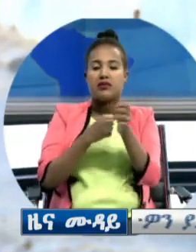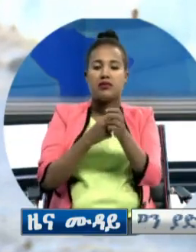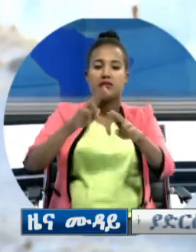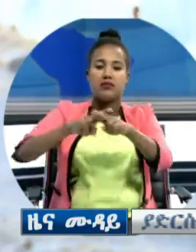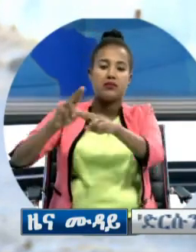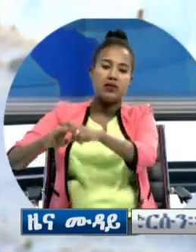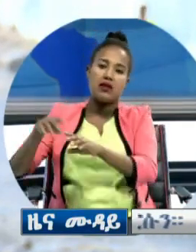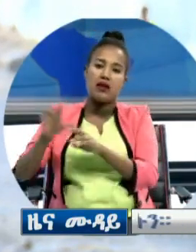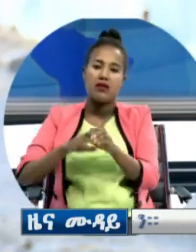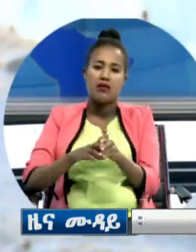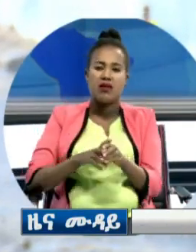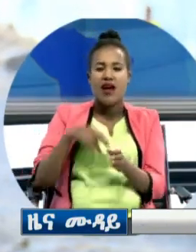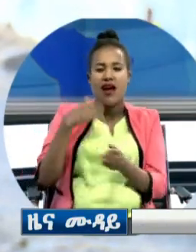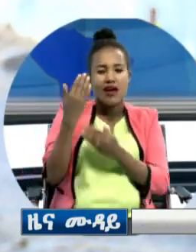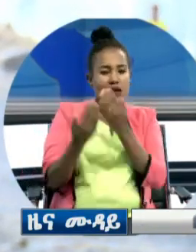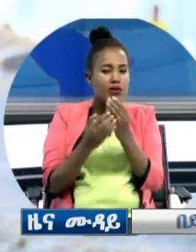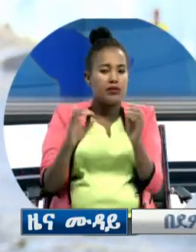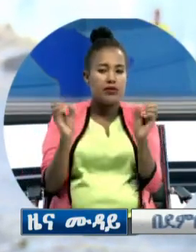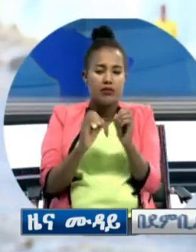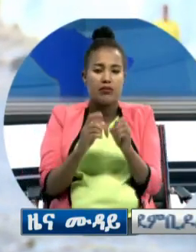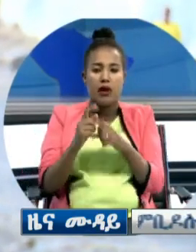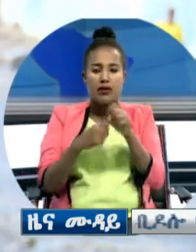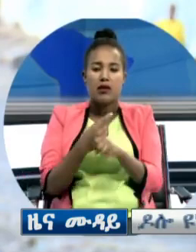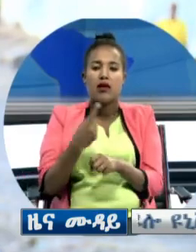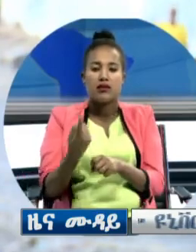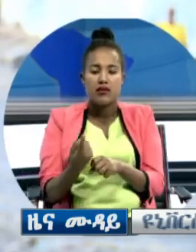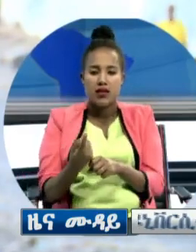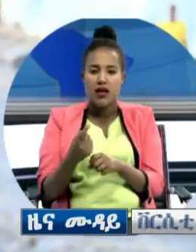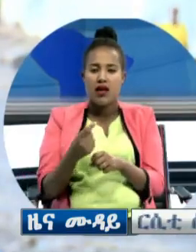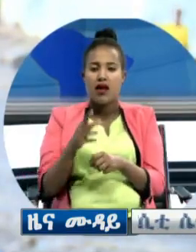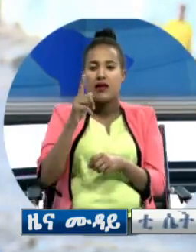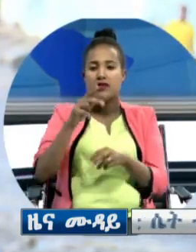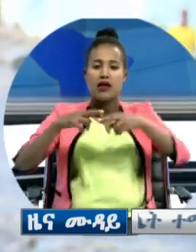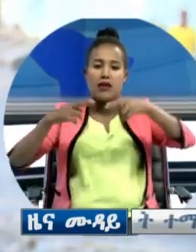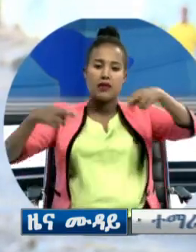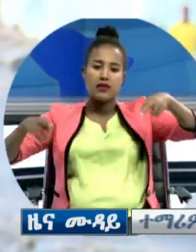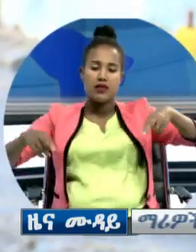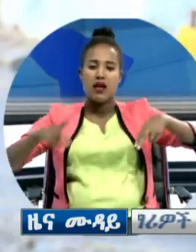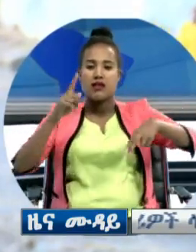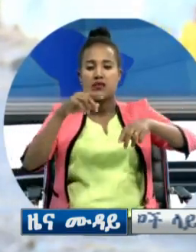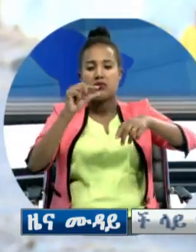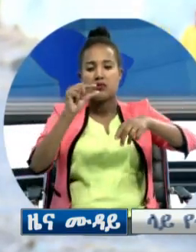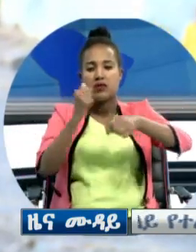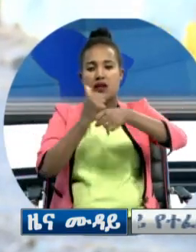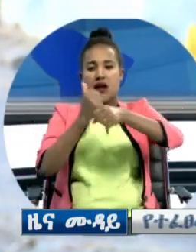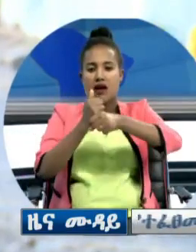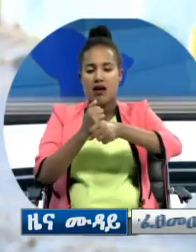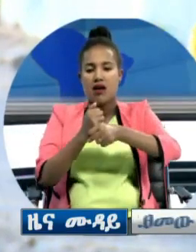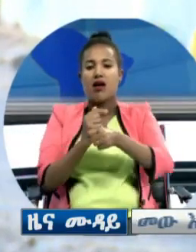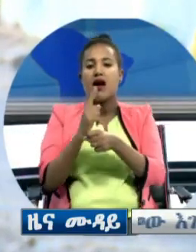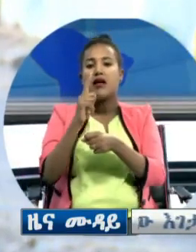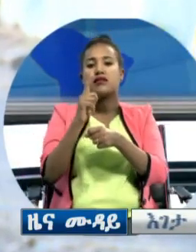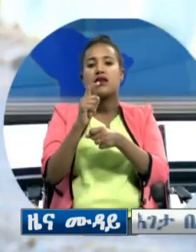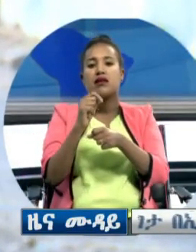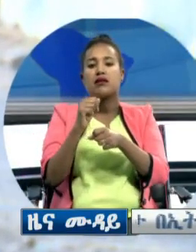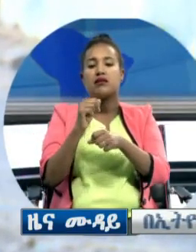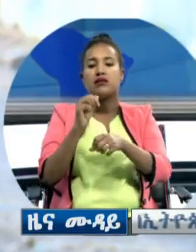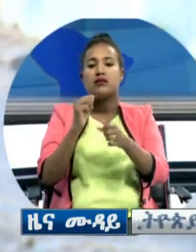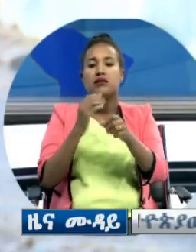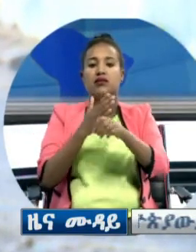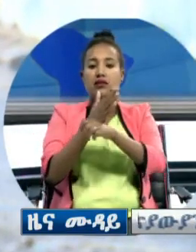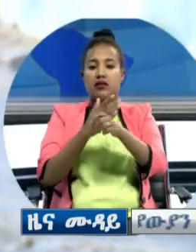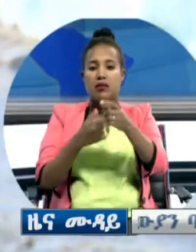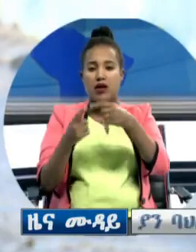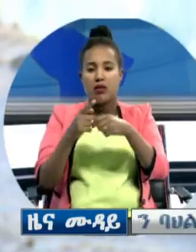በአመት አንዲት ነገር ነው እስካሁን አገልግሎቱን አናገኝም። አንዳንድ ነገር ወይ አንድ ጊዜ ገመድ ያመጣሉ ትንሽ ሰራ አድርገው ይሄዳሉ። አንድ ጊዜ ፖል ያመጣሉ ትንሽ ተክለው